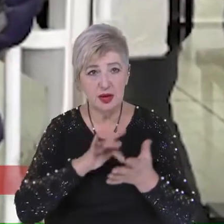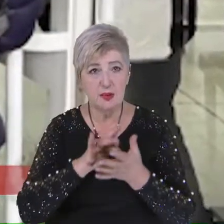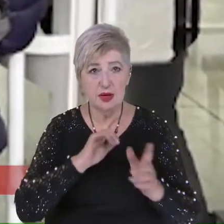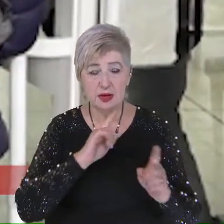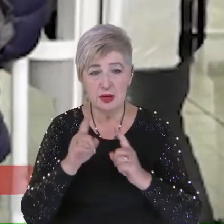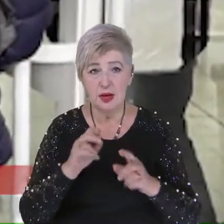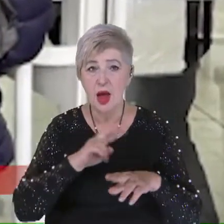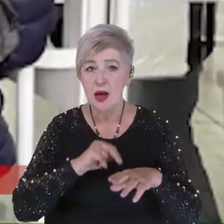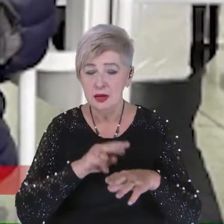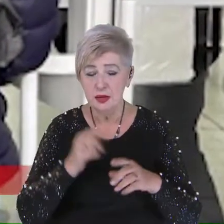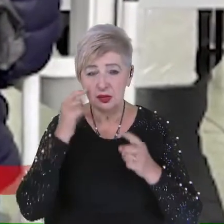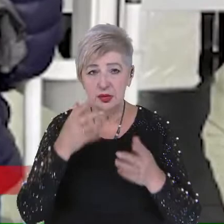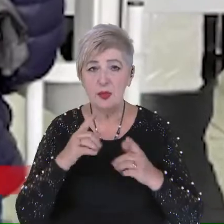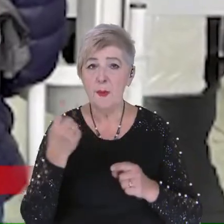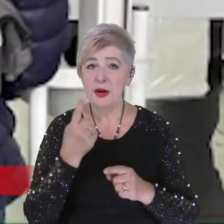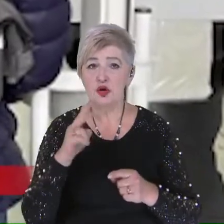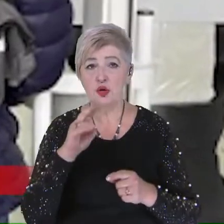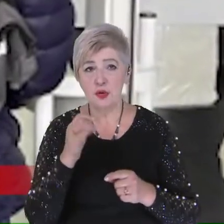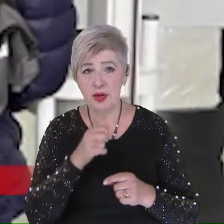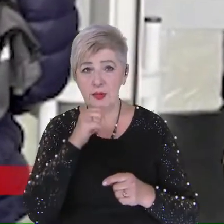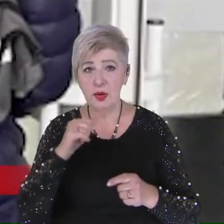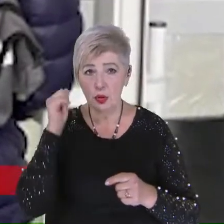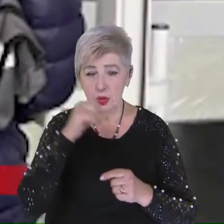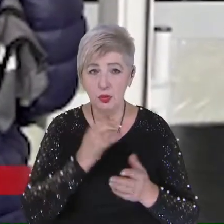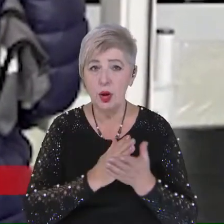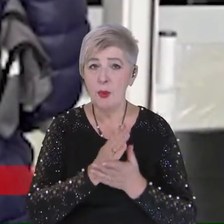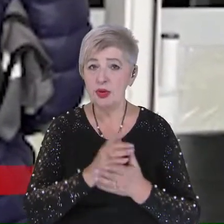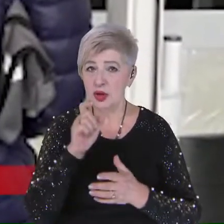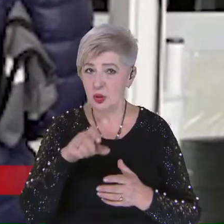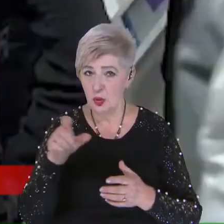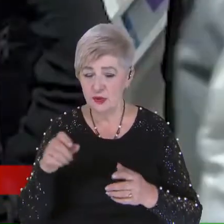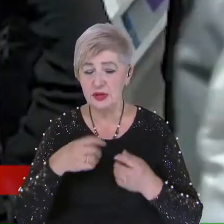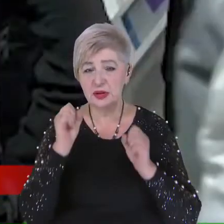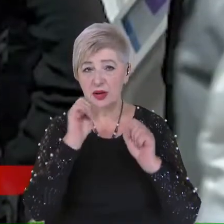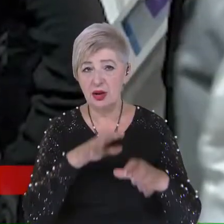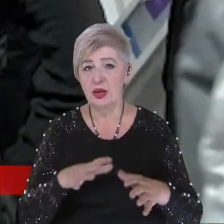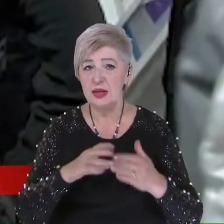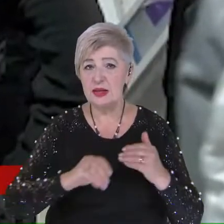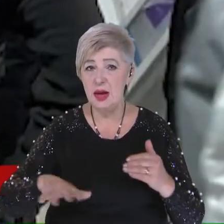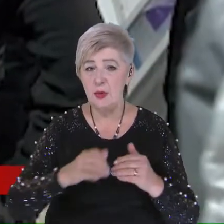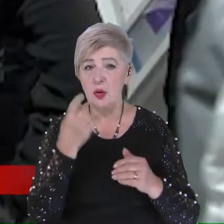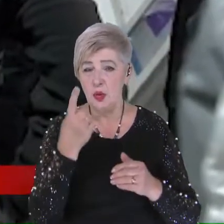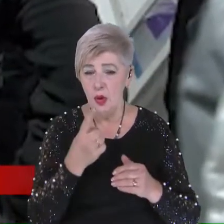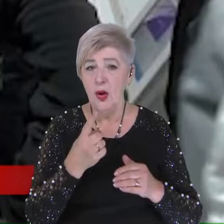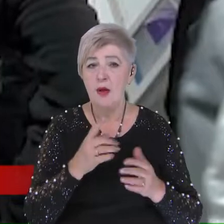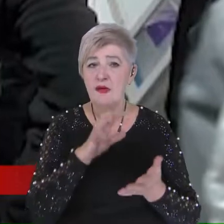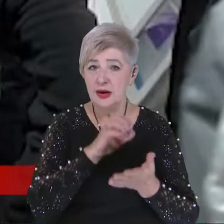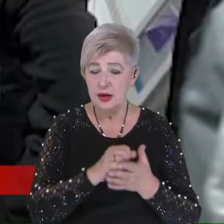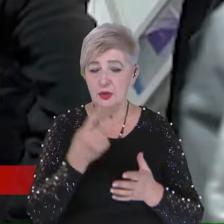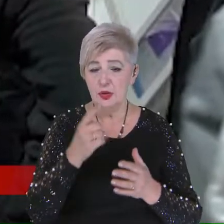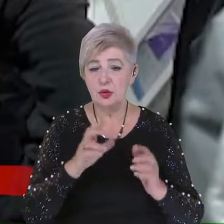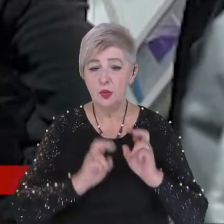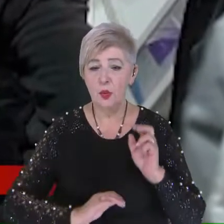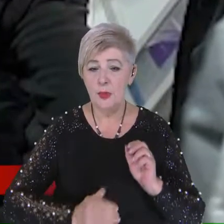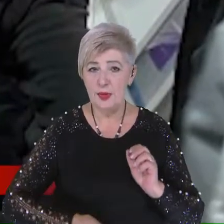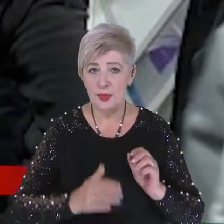що 1 квітня минулого року посадовці здали землю в оренду одному із підприємств. Загалом 82 ділянки.